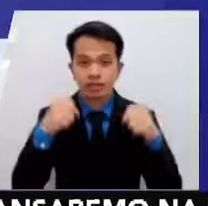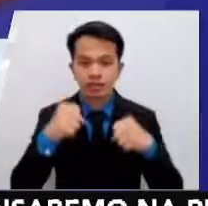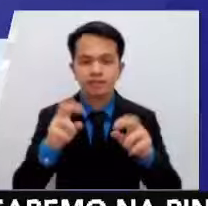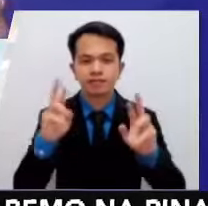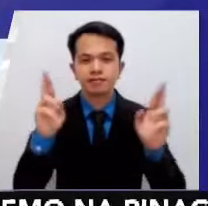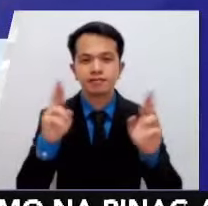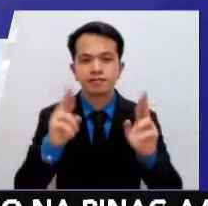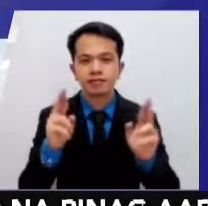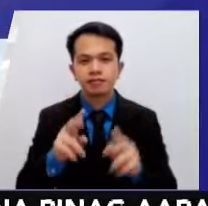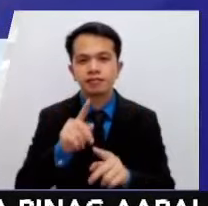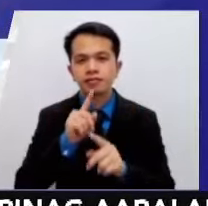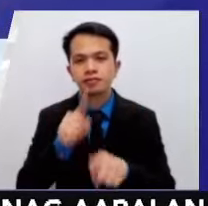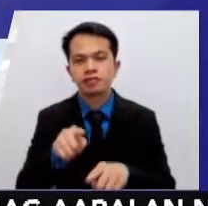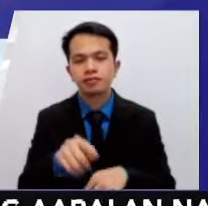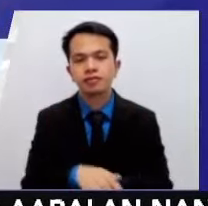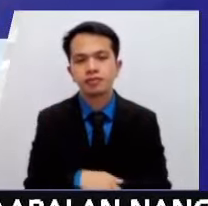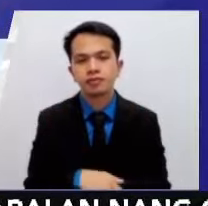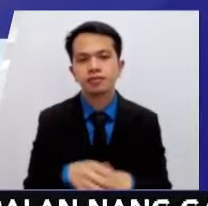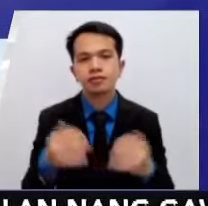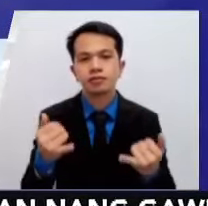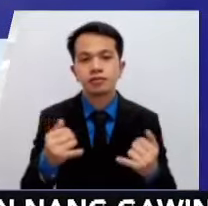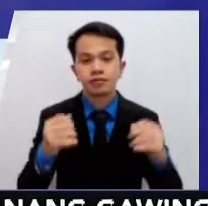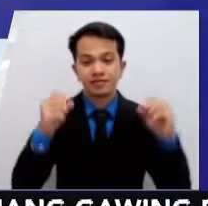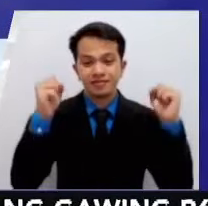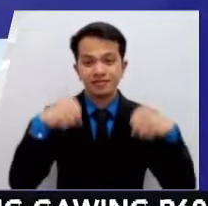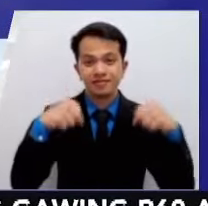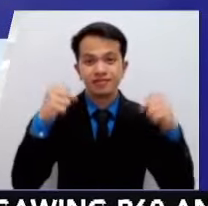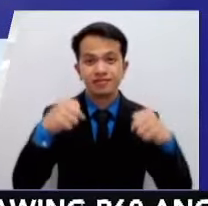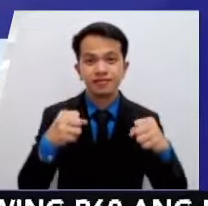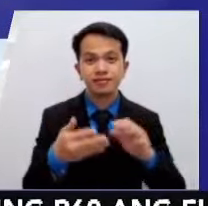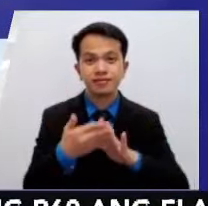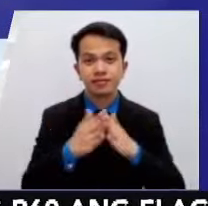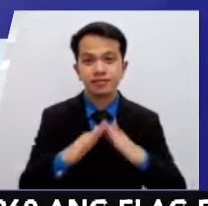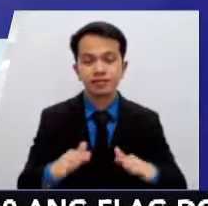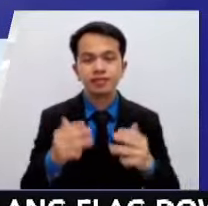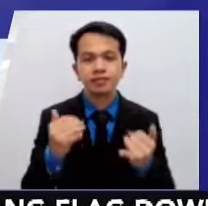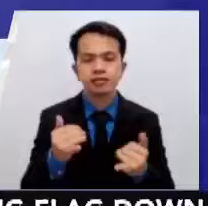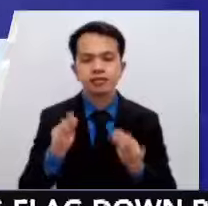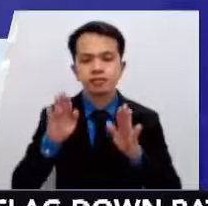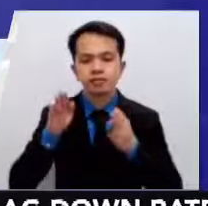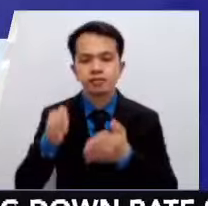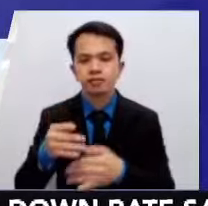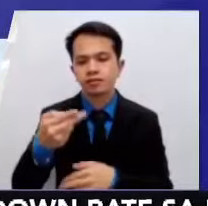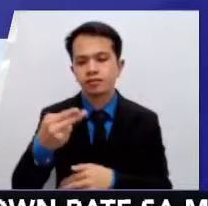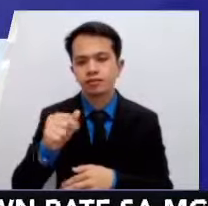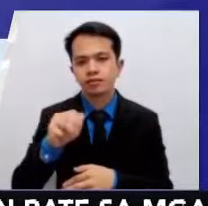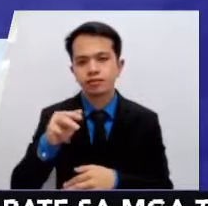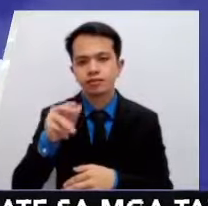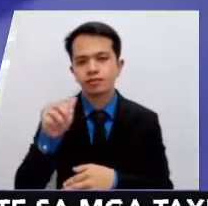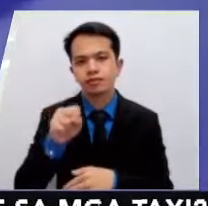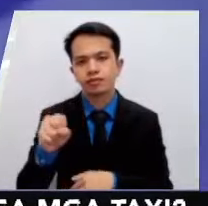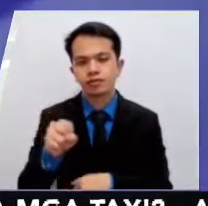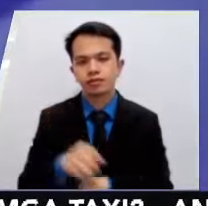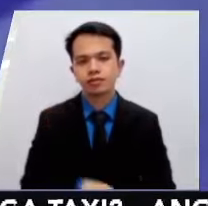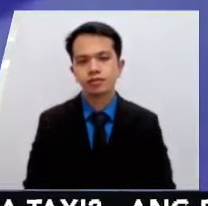sumagot. Kasunod ng ceasefire deal, makakatutok na raw sila sa grupong Hamas sa Gaza.